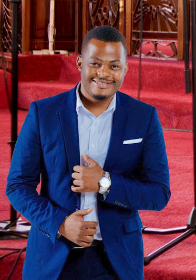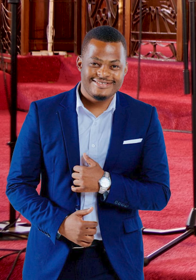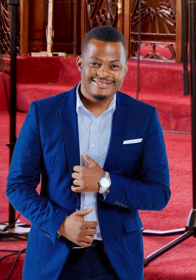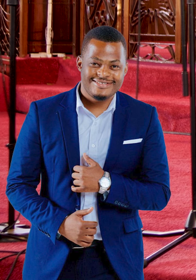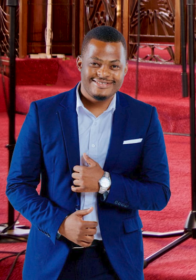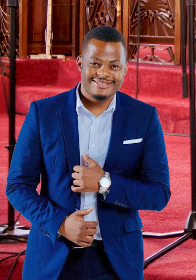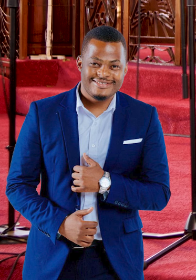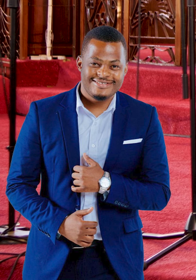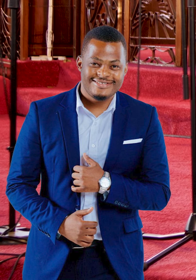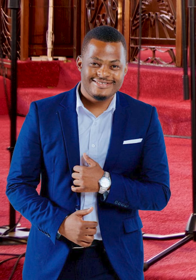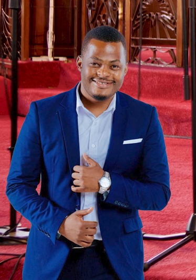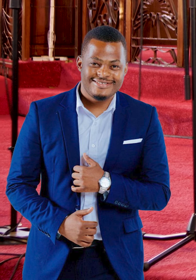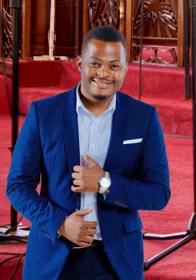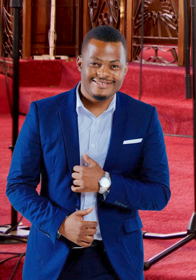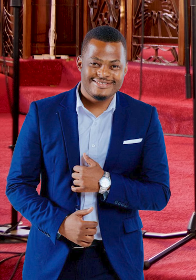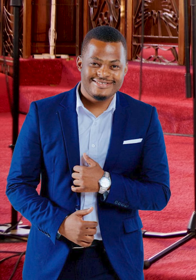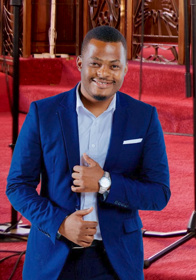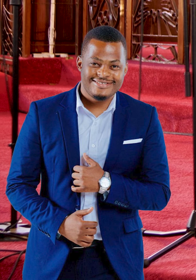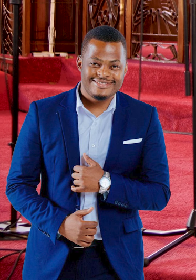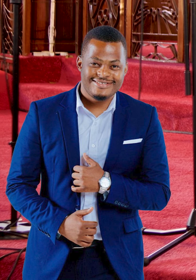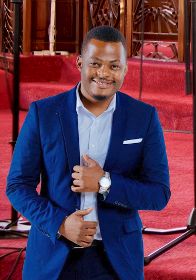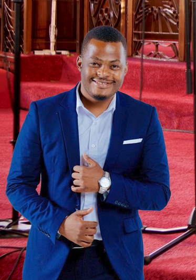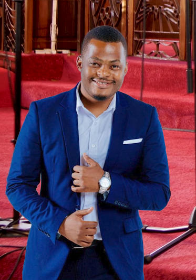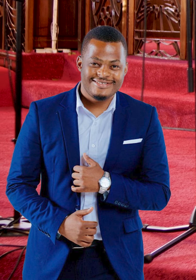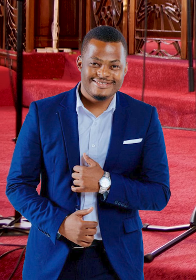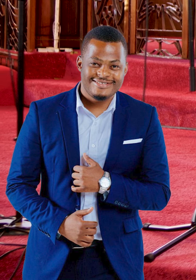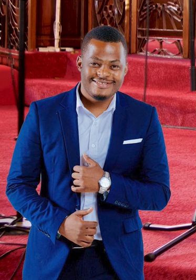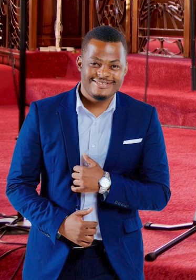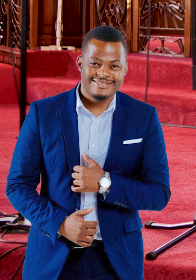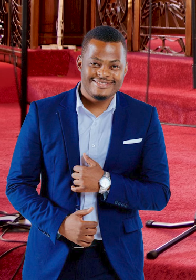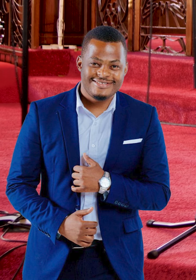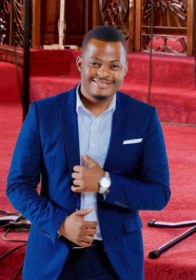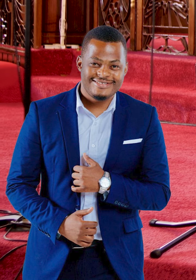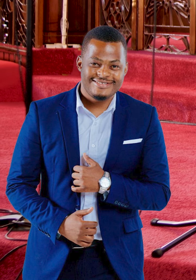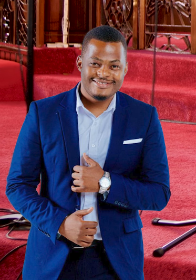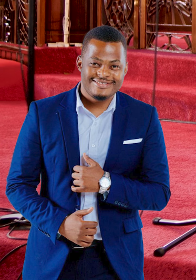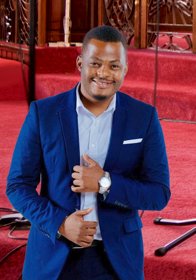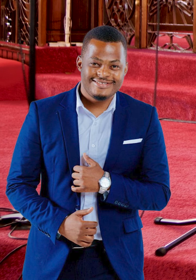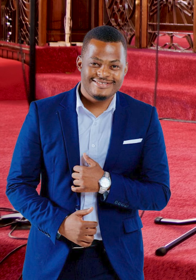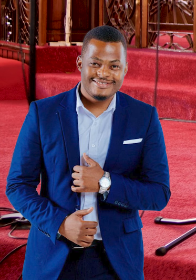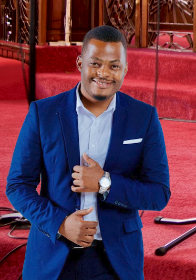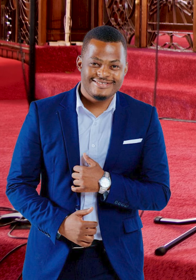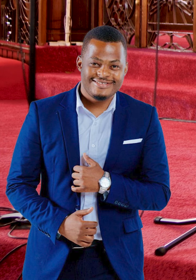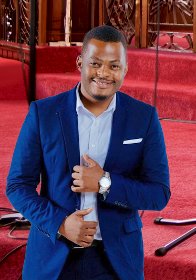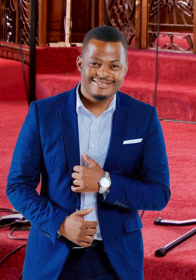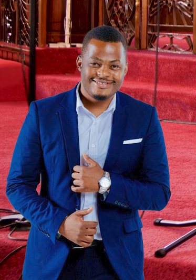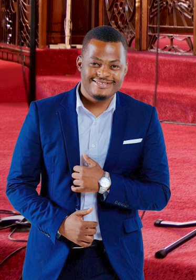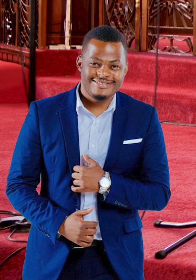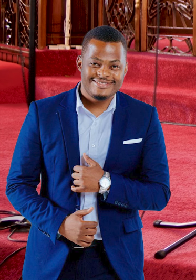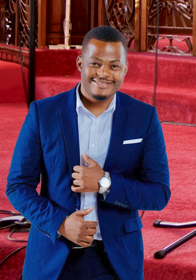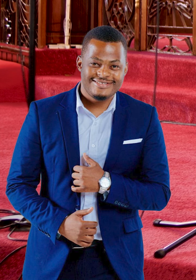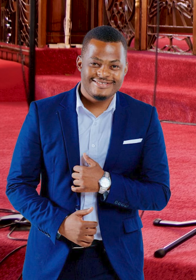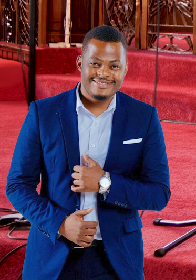kwa hospitali ya Lugalo ambayo ilikuwa pamoja pia kabla ya hata baada pia kifo chake, lakini pia